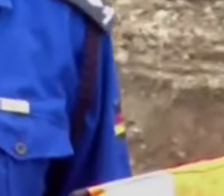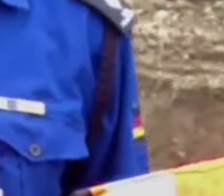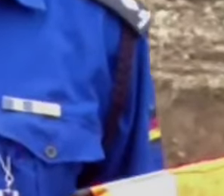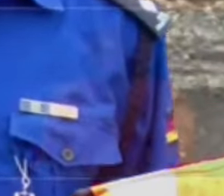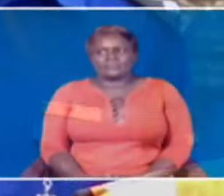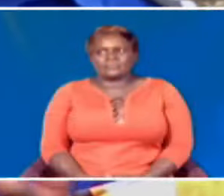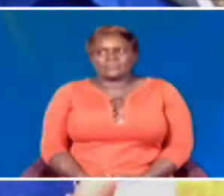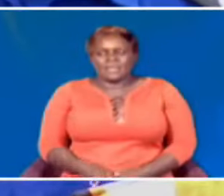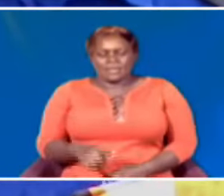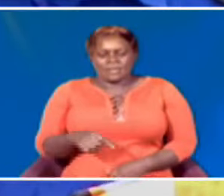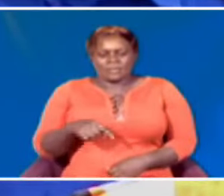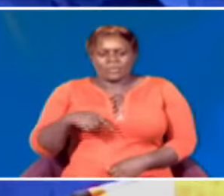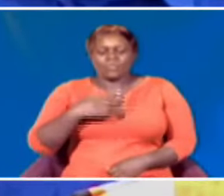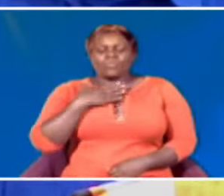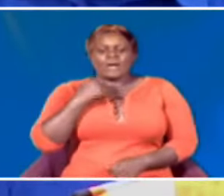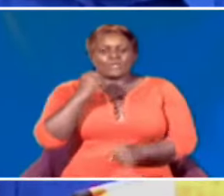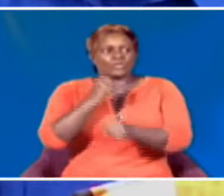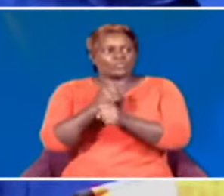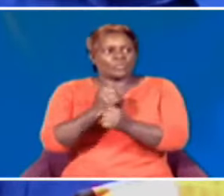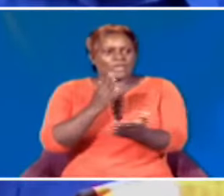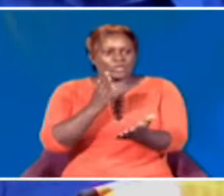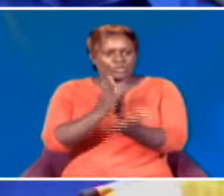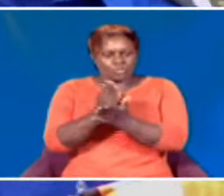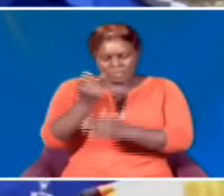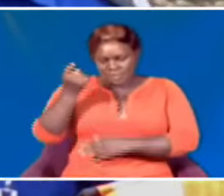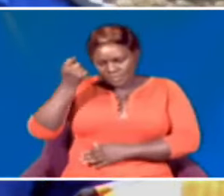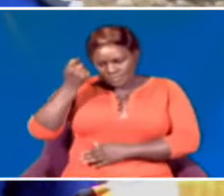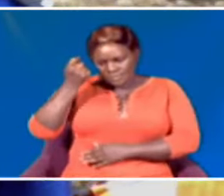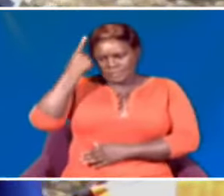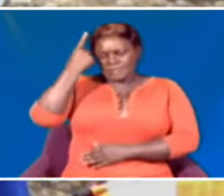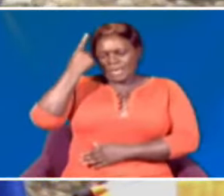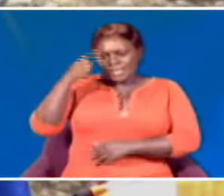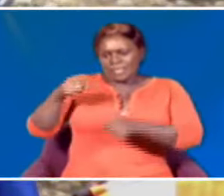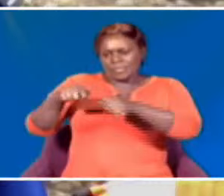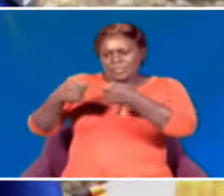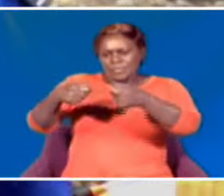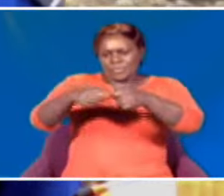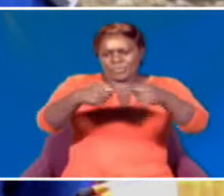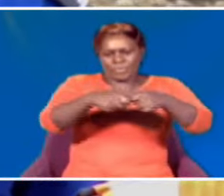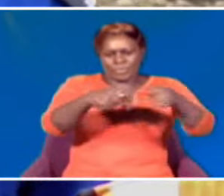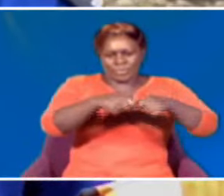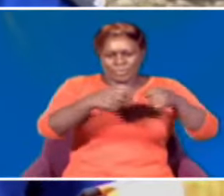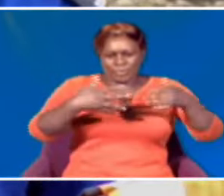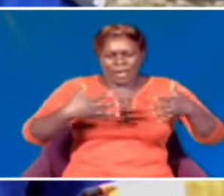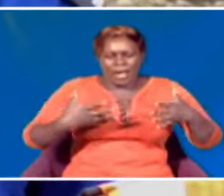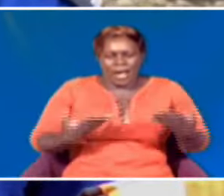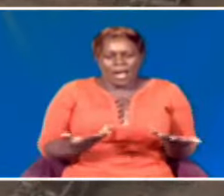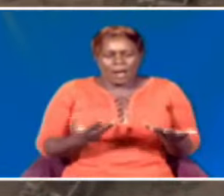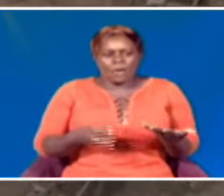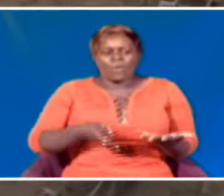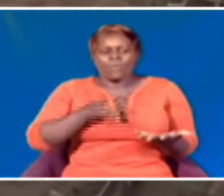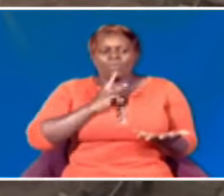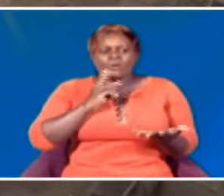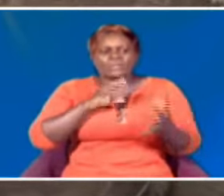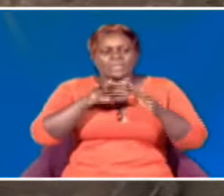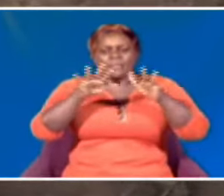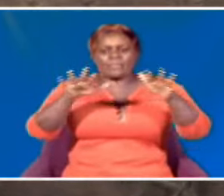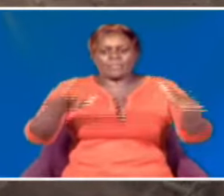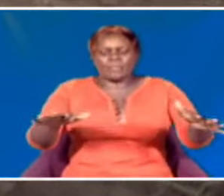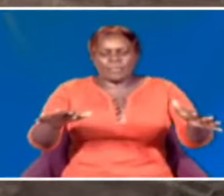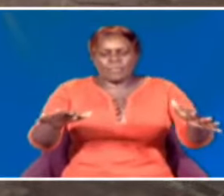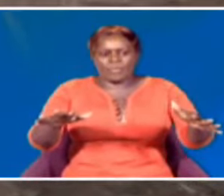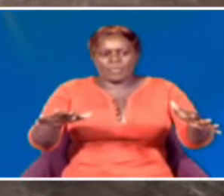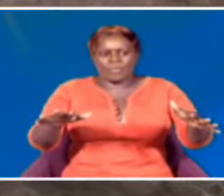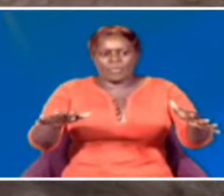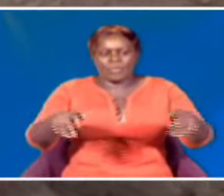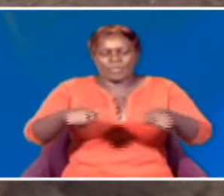We've come to make sure that we understand the extent of the damage that has been occasioned by